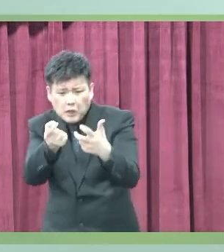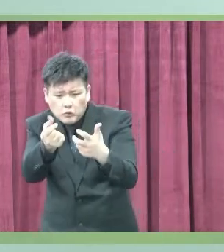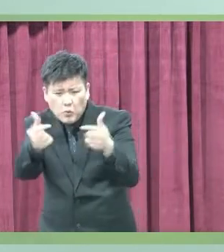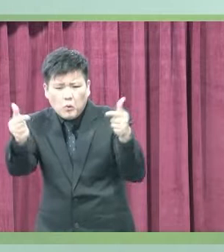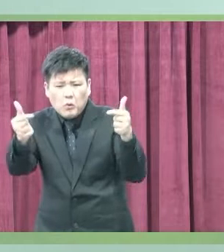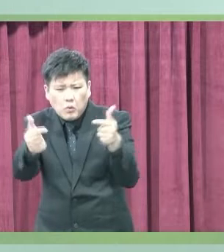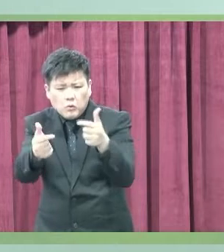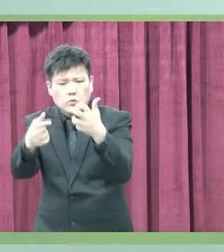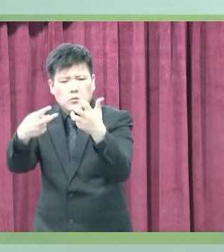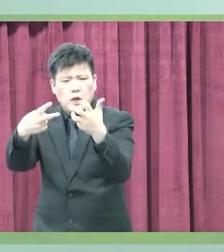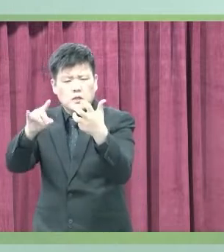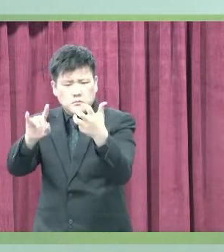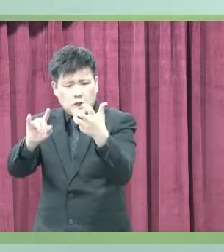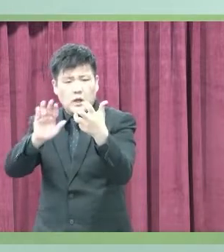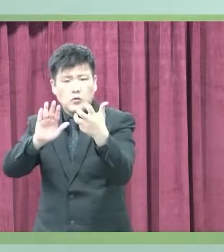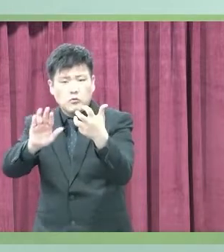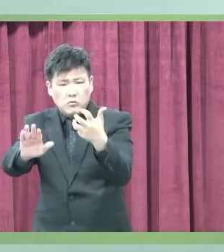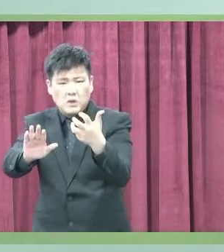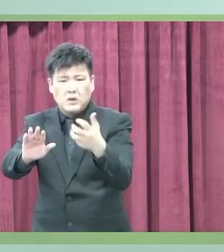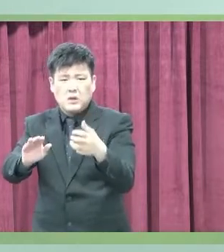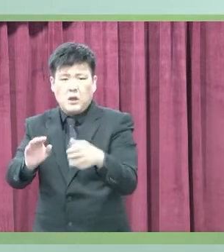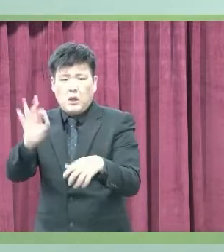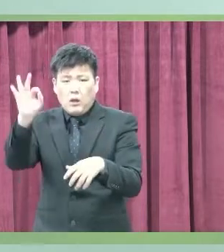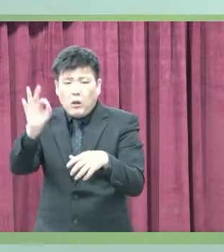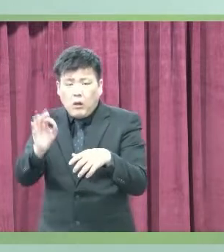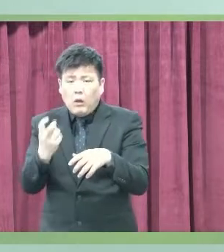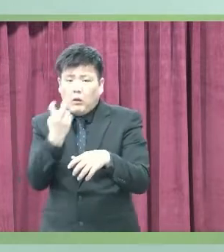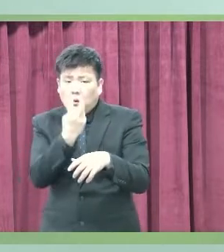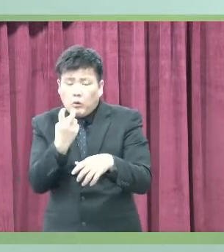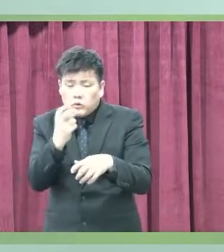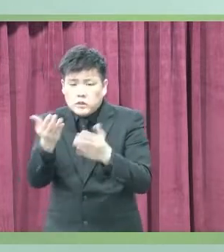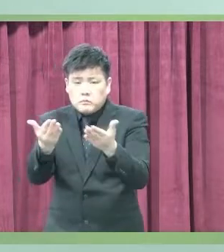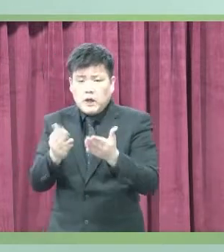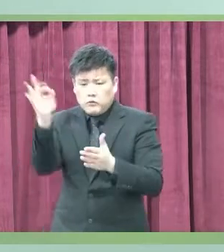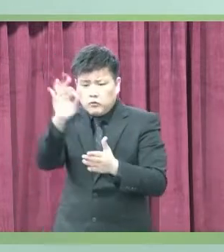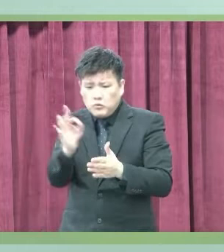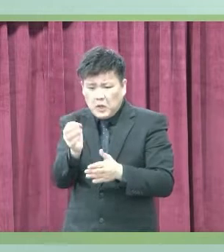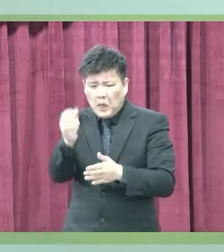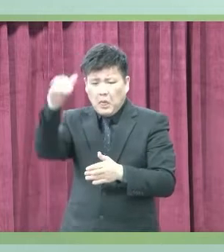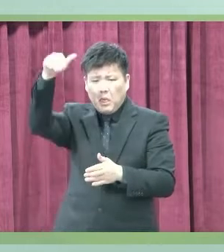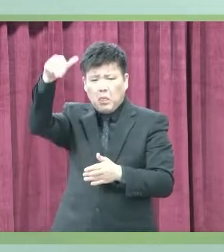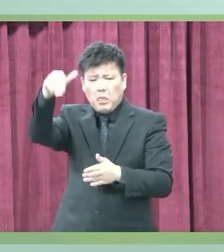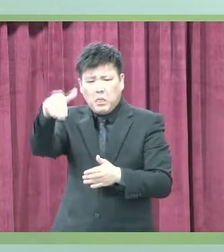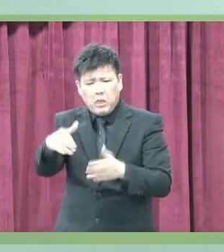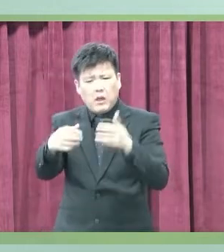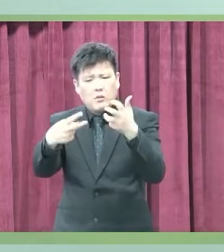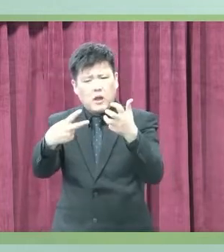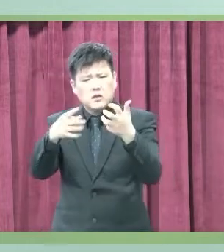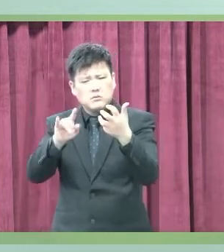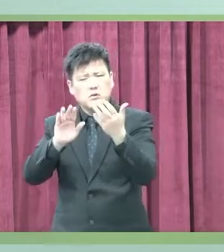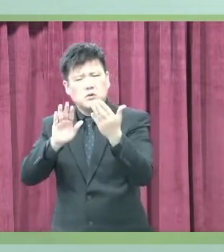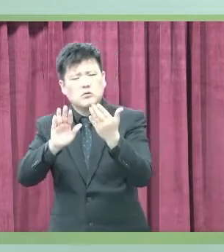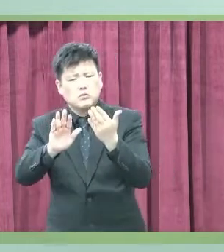80대 이상에서는 가장 저조한 수검률을 보이고 있습니다. 이는 아무래도 80대 이상에서는